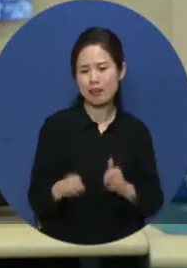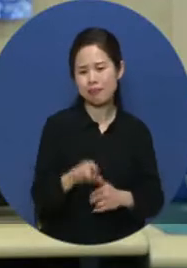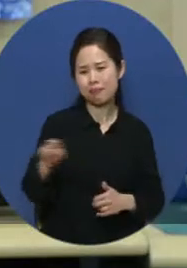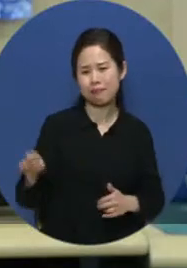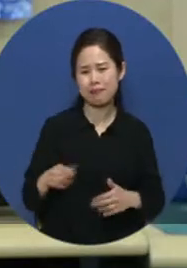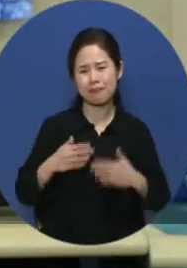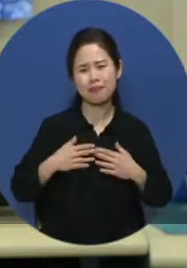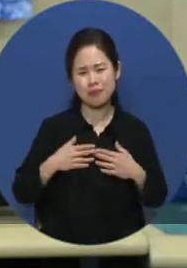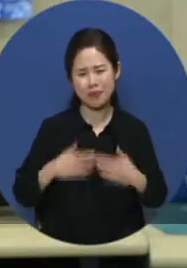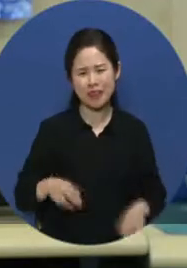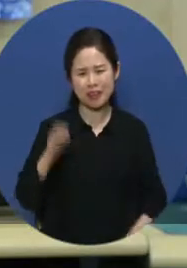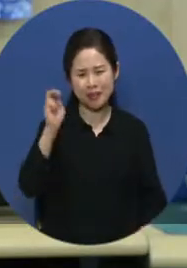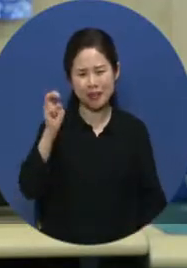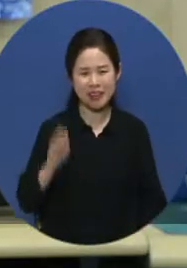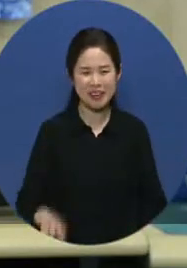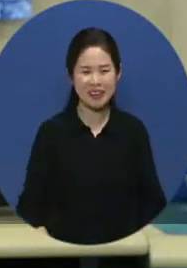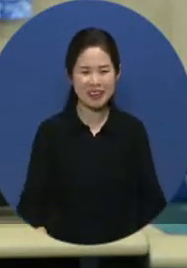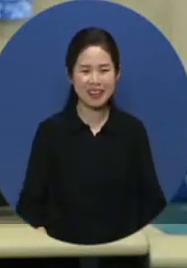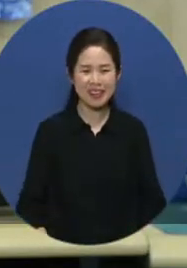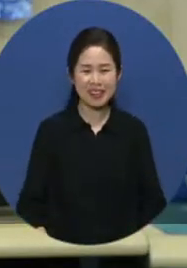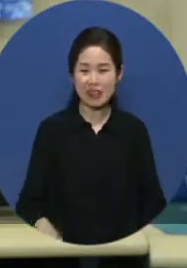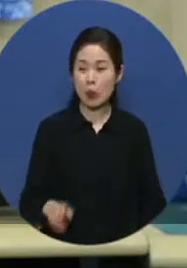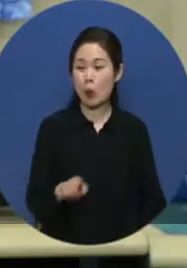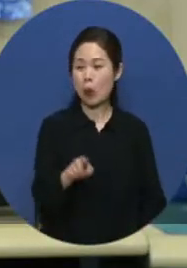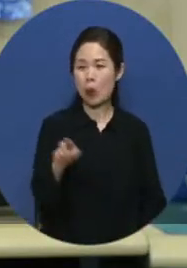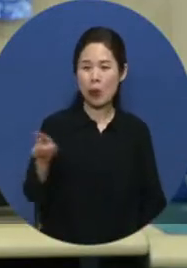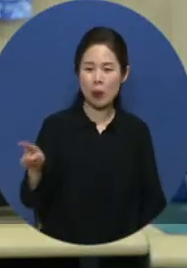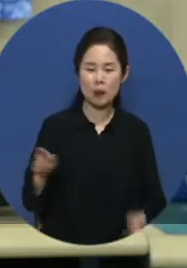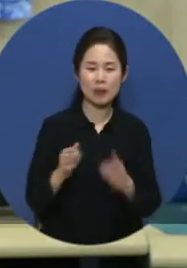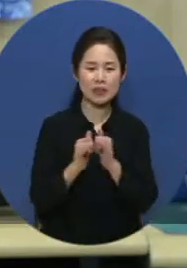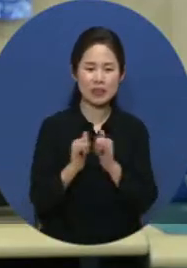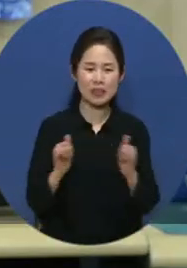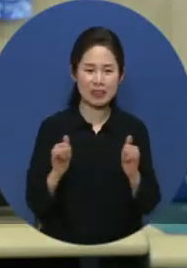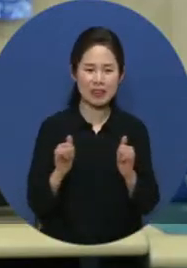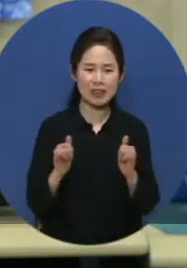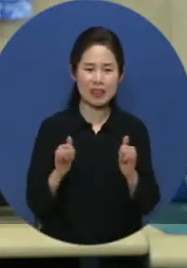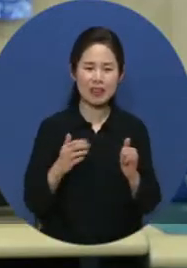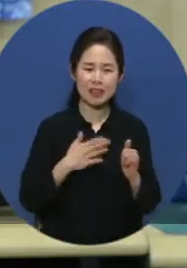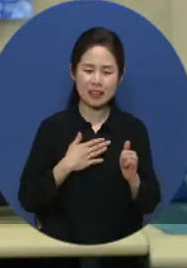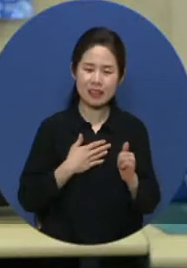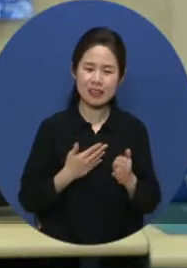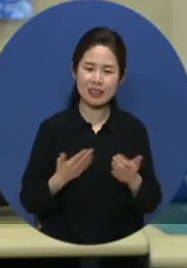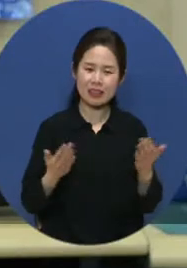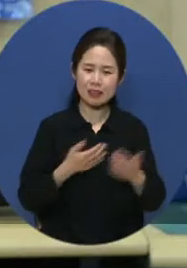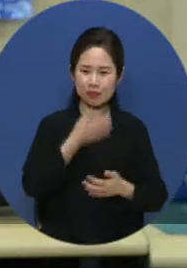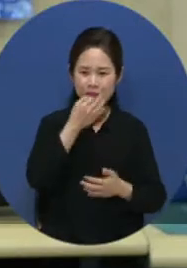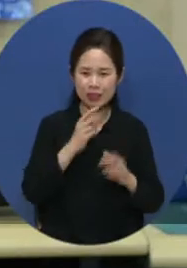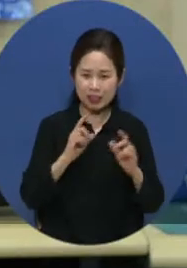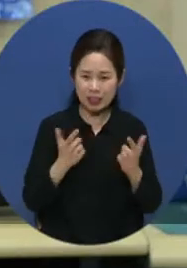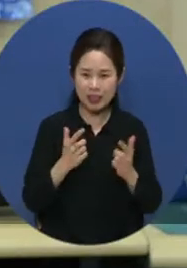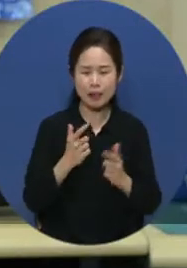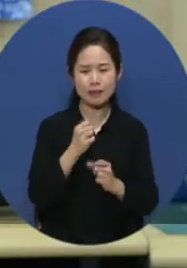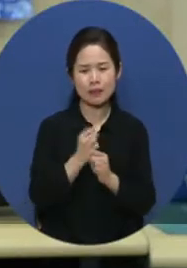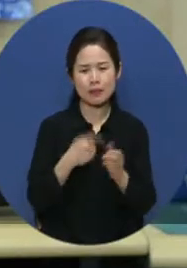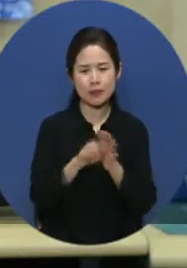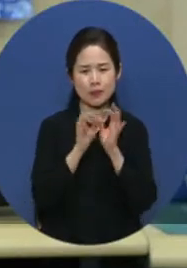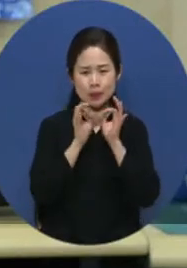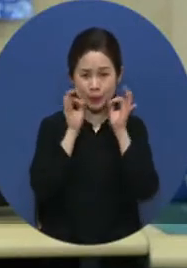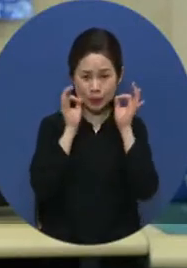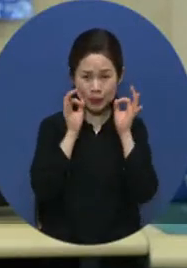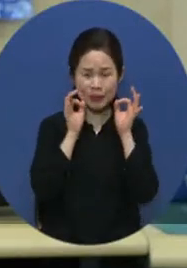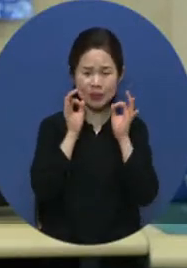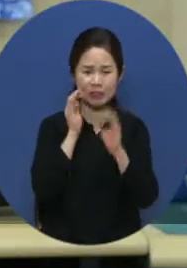네, 여기 계신 저희 분들과 이제 저는 가급적 이 일이 피곤하지 않게 만들려고 하는 게 제 목표거든요. 같이 일하는